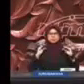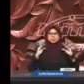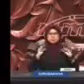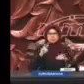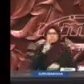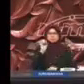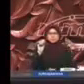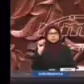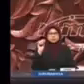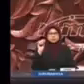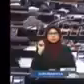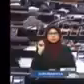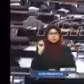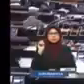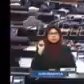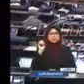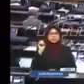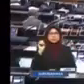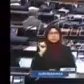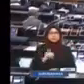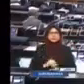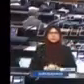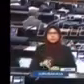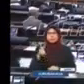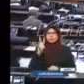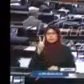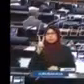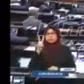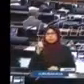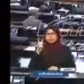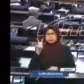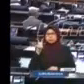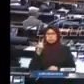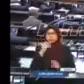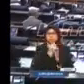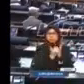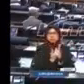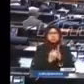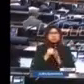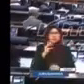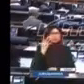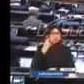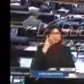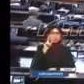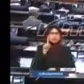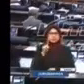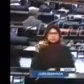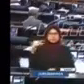20 20 dan juga peraturan 14